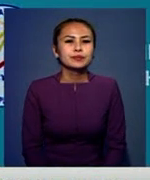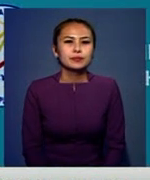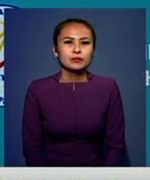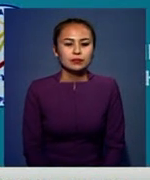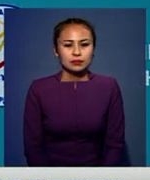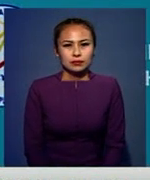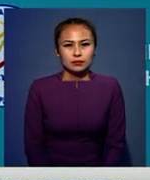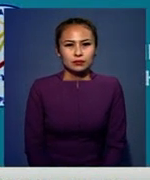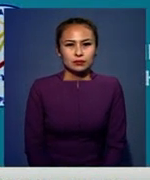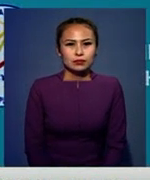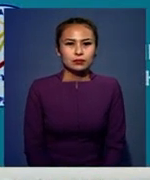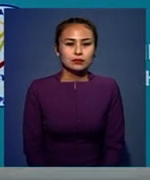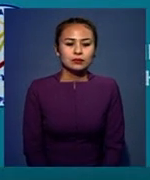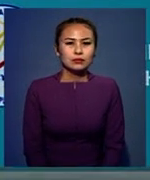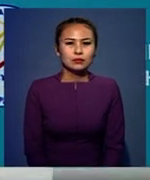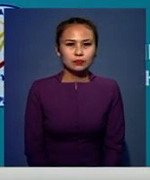тыңдасақ.